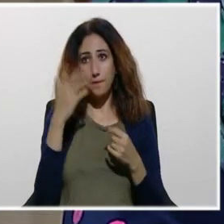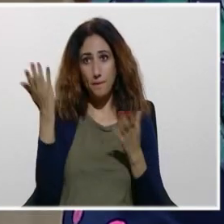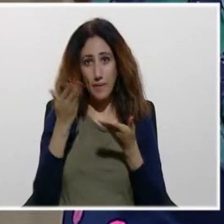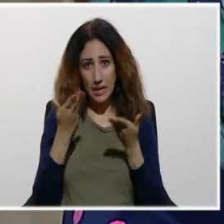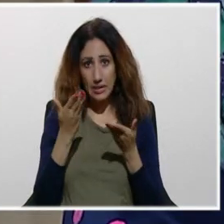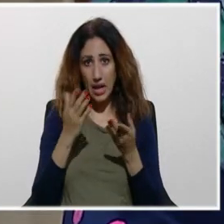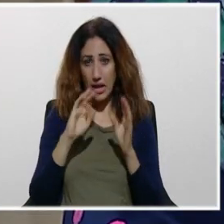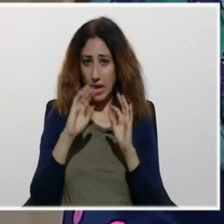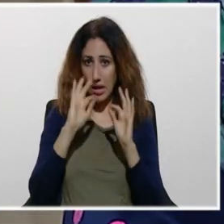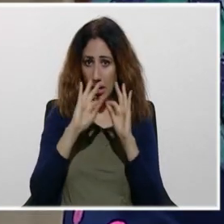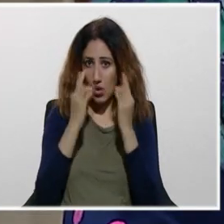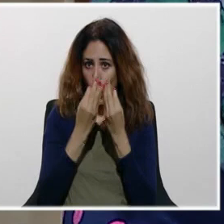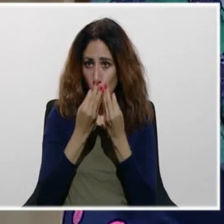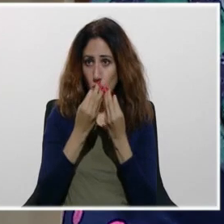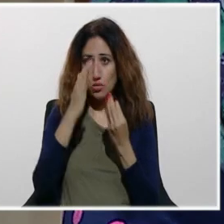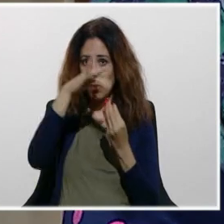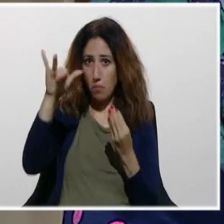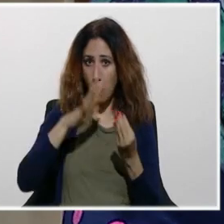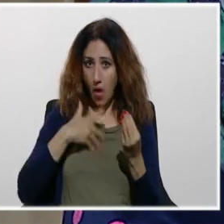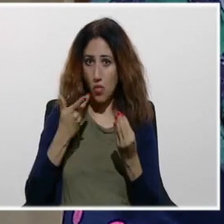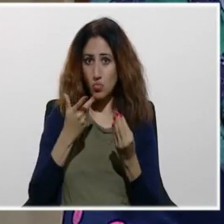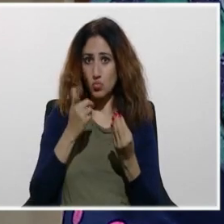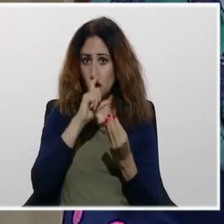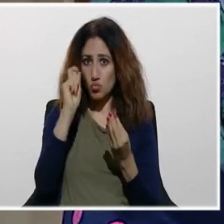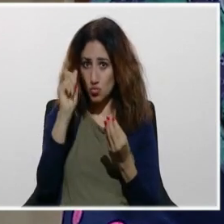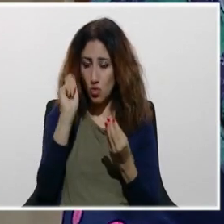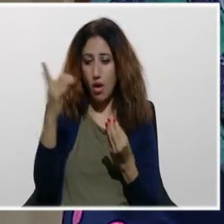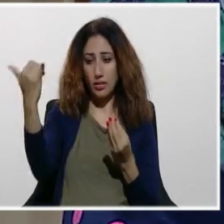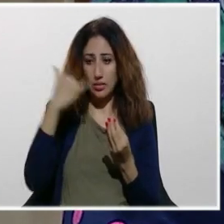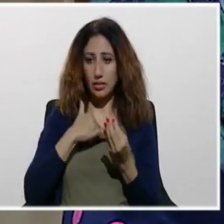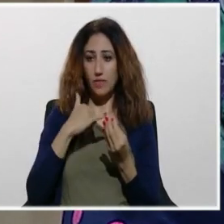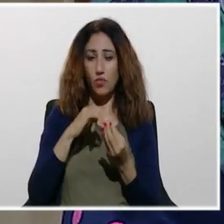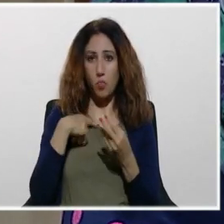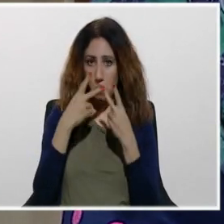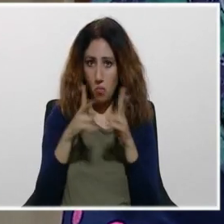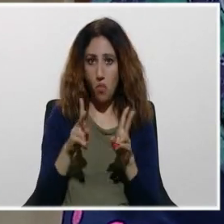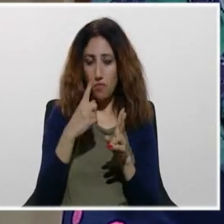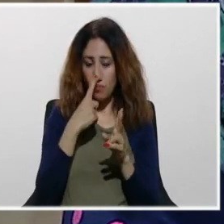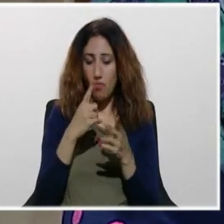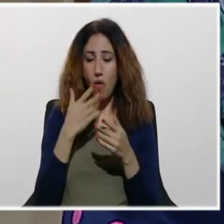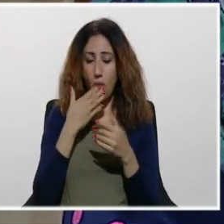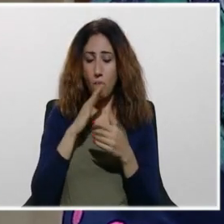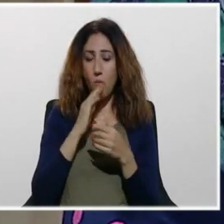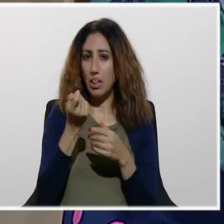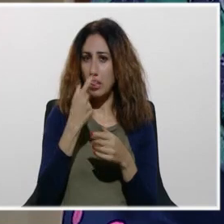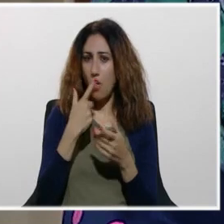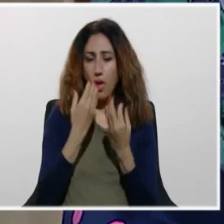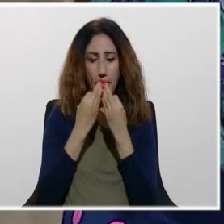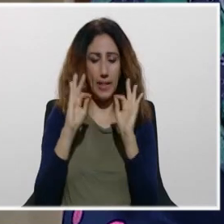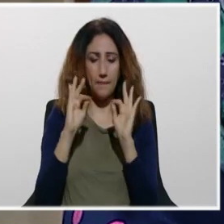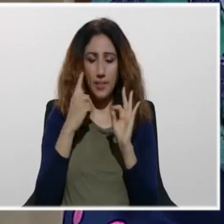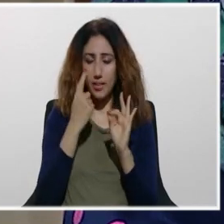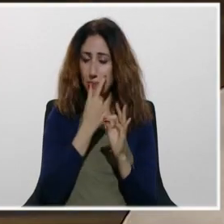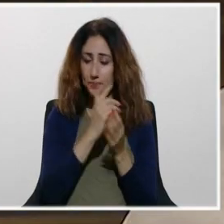حاله جات لحضرتك محتاجه برضه الادويه شهرين او كده، باذن الله يا فندم نوفر لهم العلاج بتاعهم، ما فيش اي